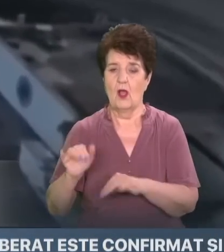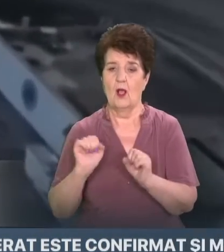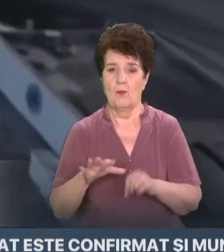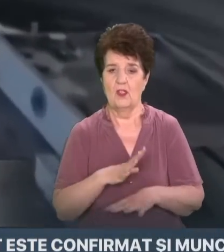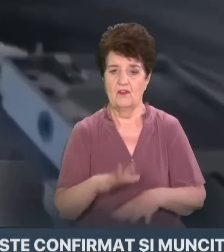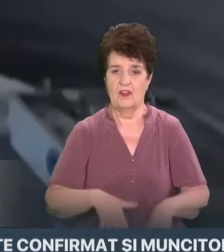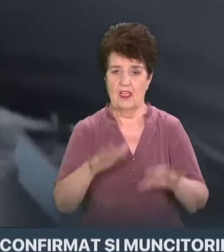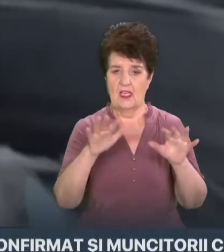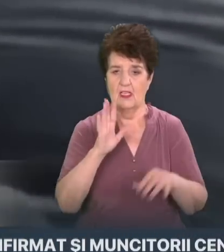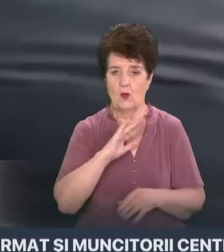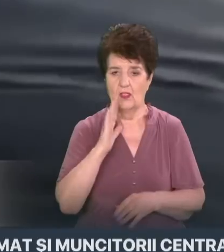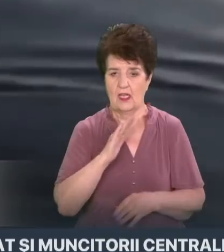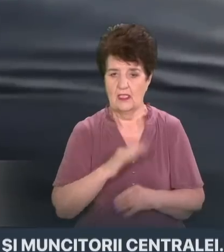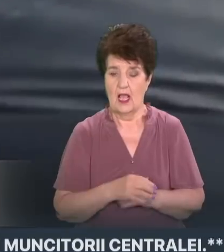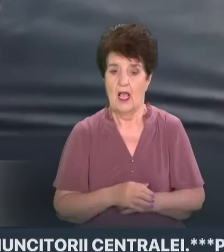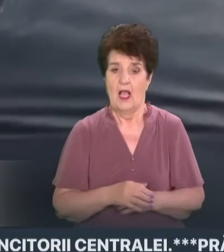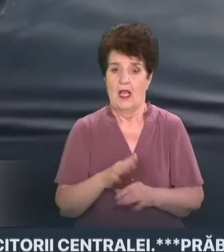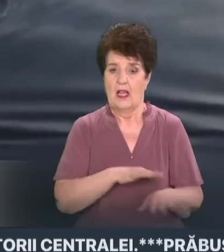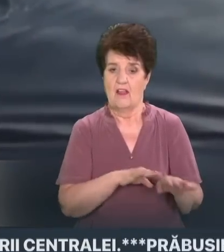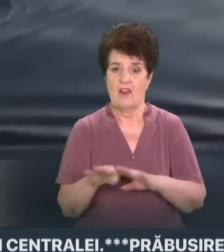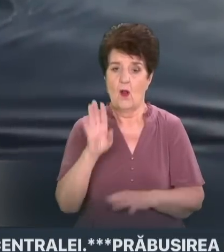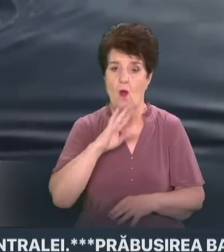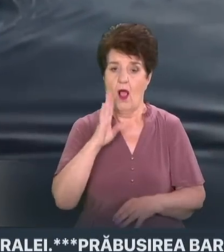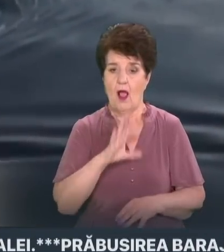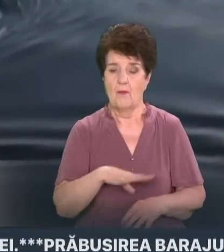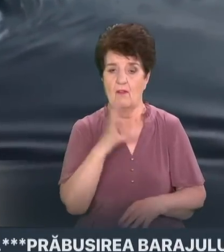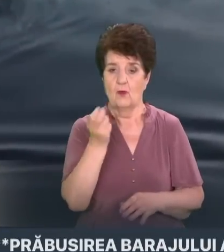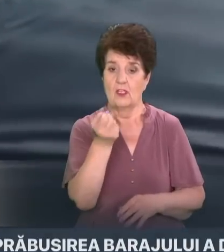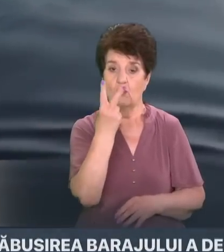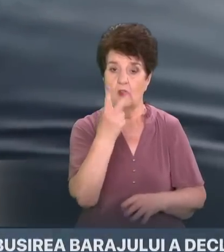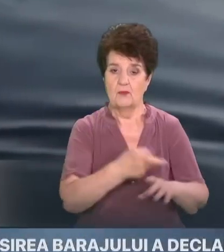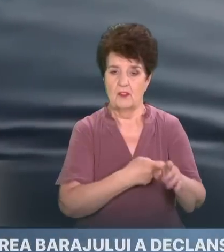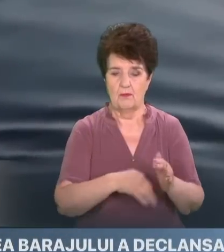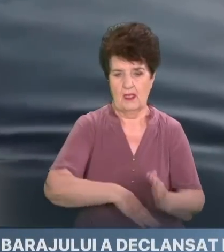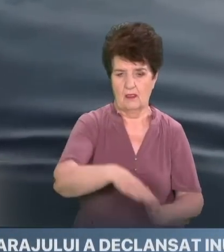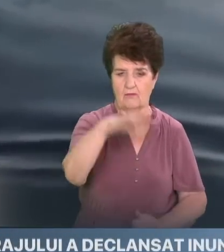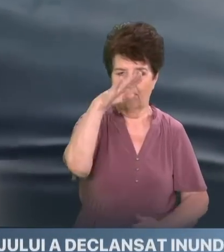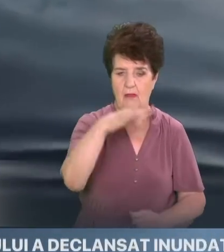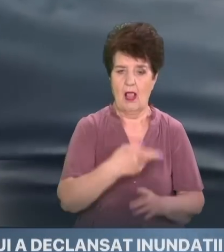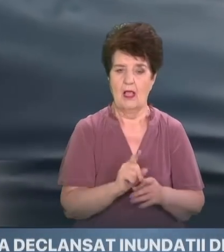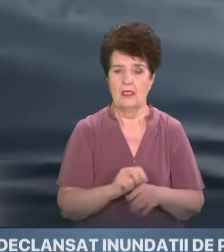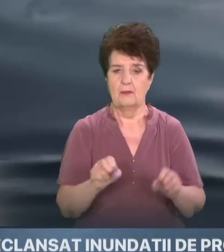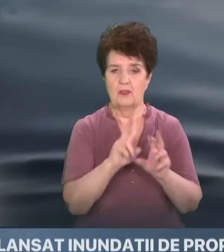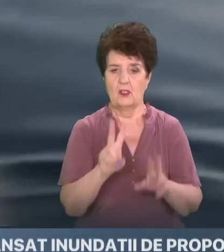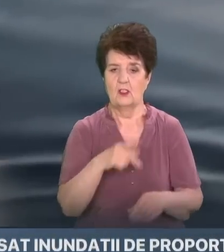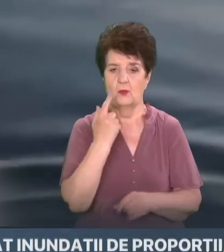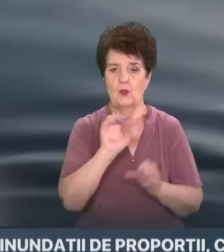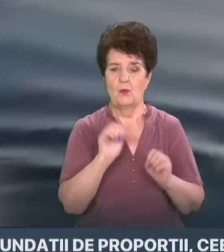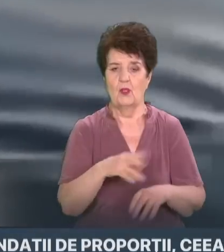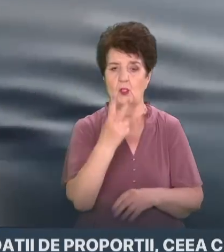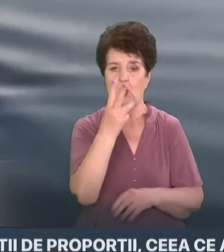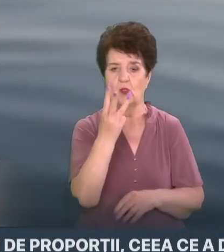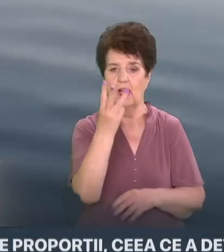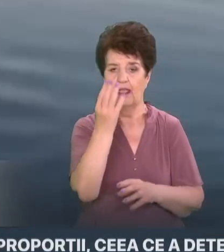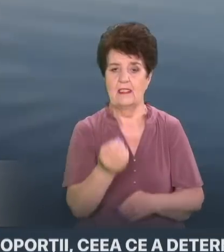fi inundate. Primele estimări arată că nivelul apei a ajuns la 12 metri și, potrivit specialiștilor, ar putea dura 2-3 zile pentru